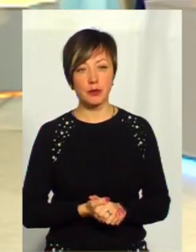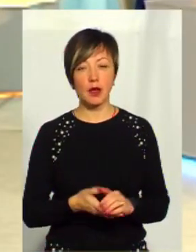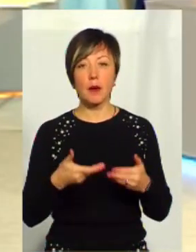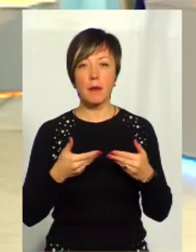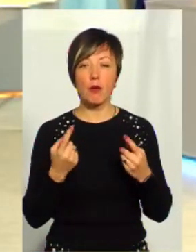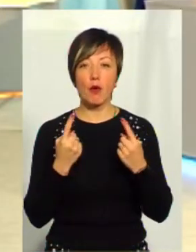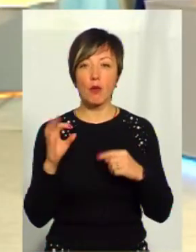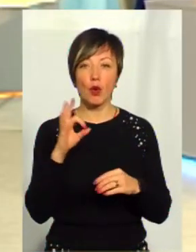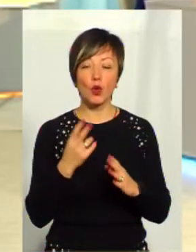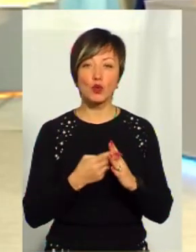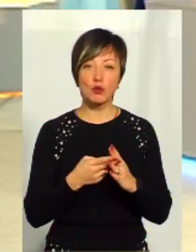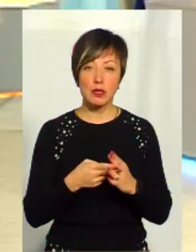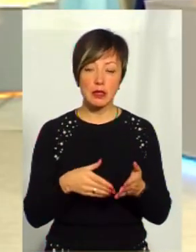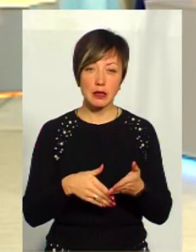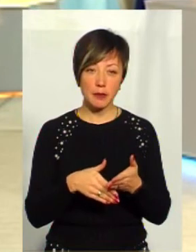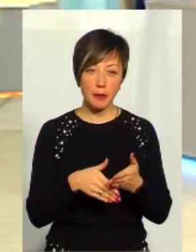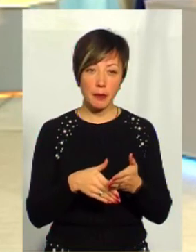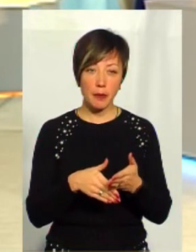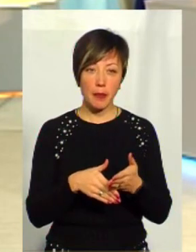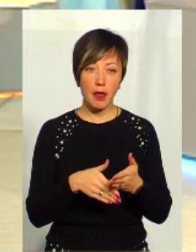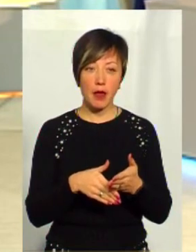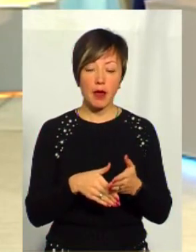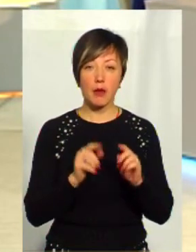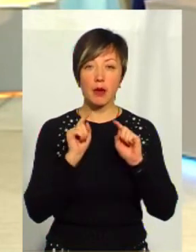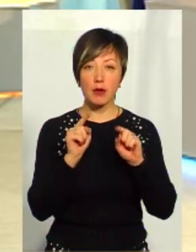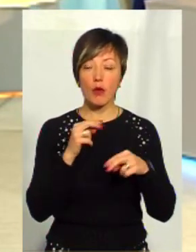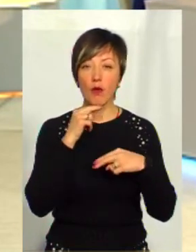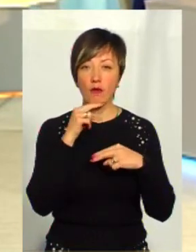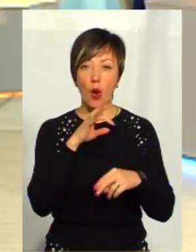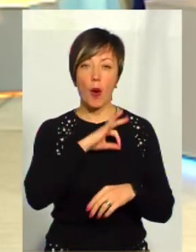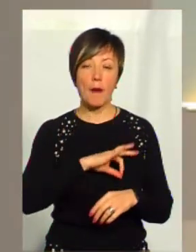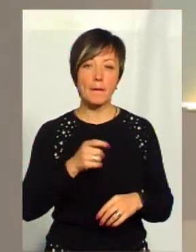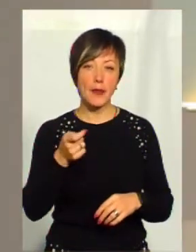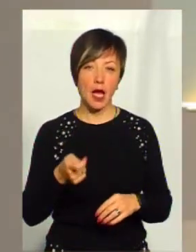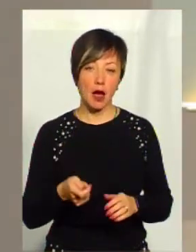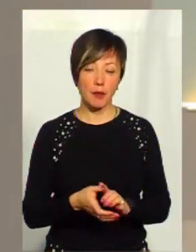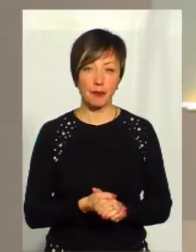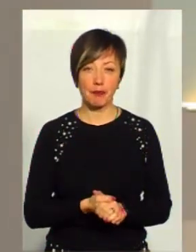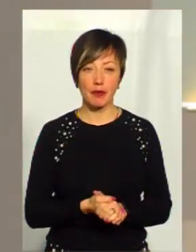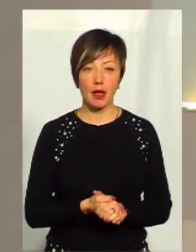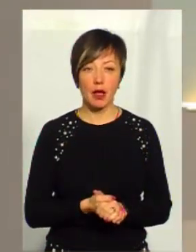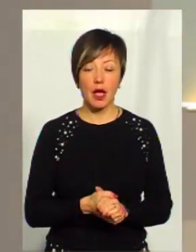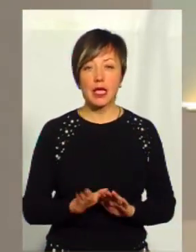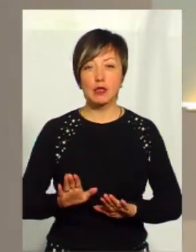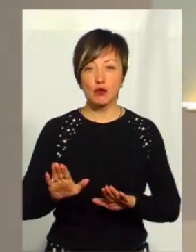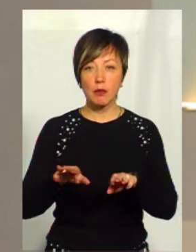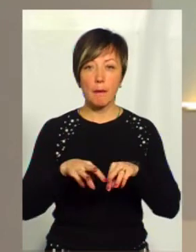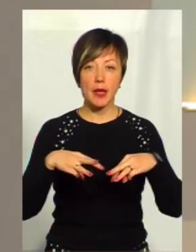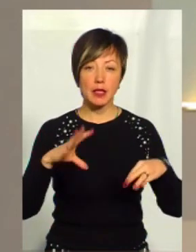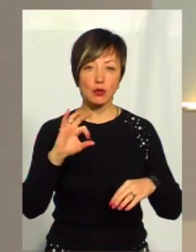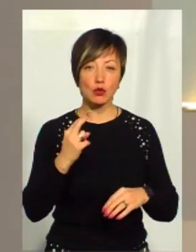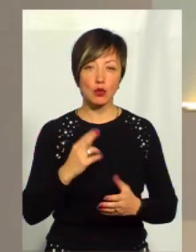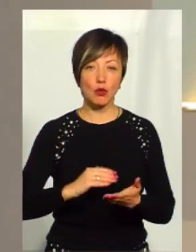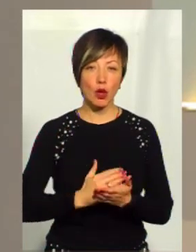Ми поговорили про субсидії, приділимо увагу пільгам. Віталій Музиченко, заступник міністра